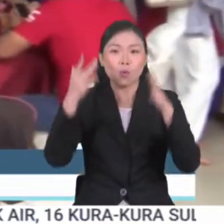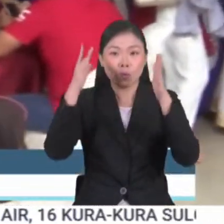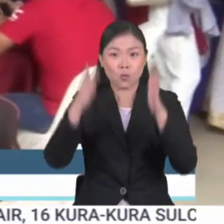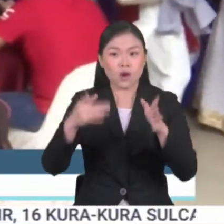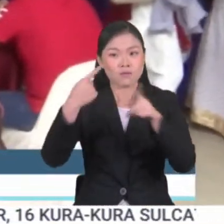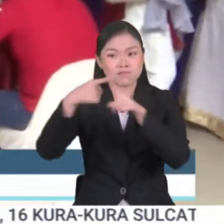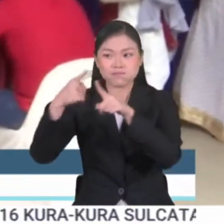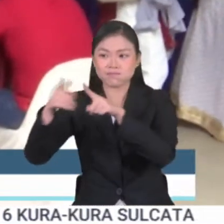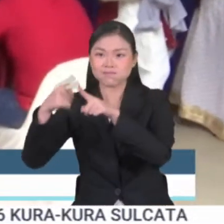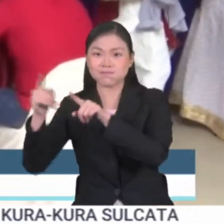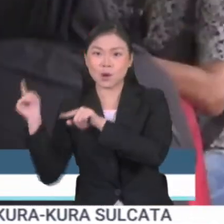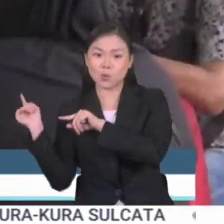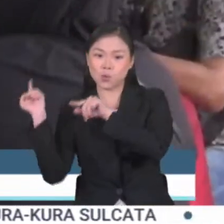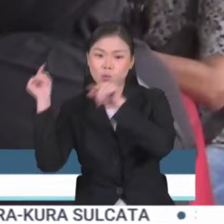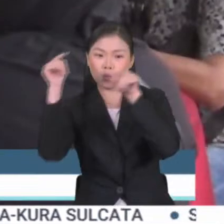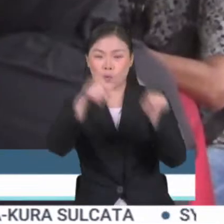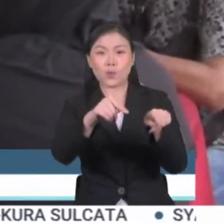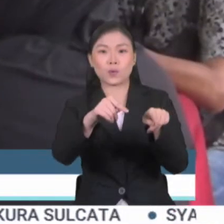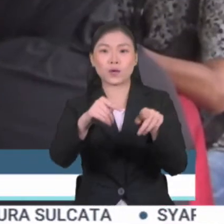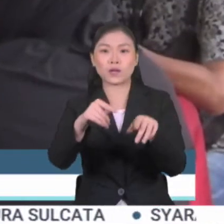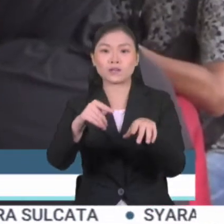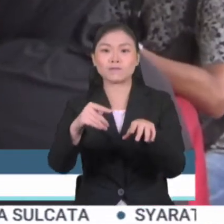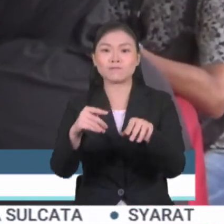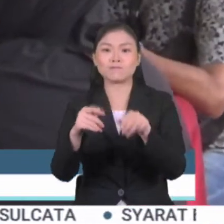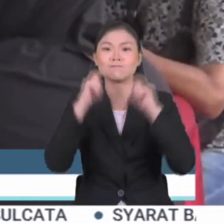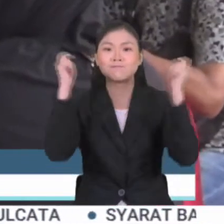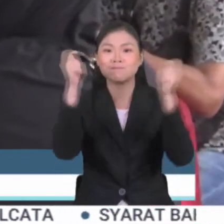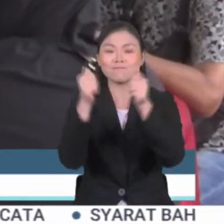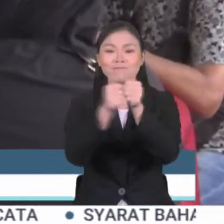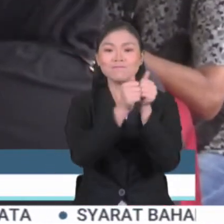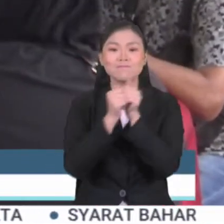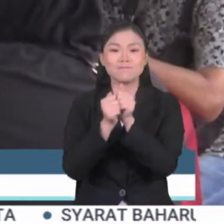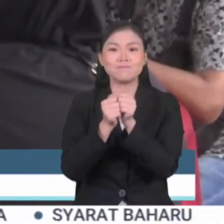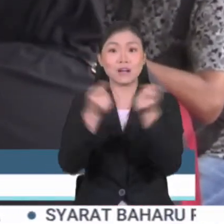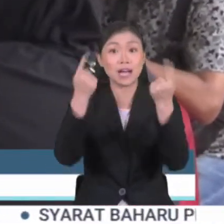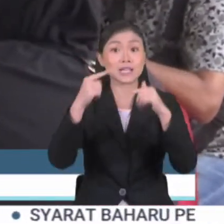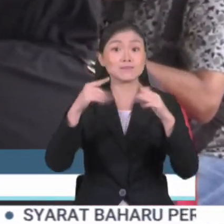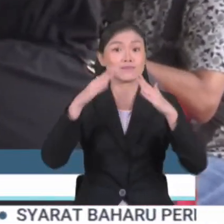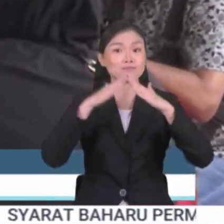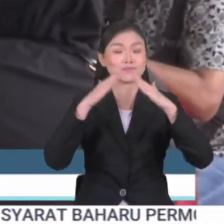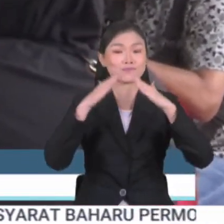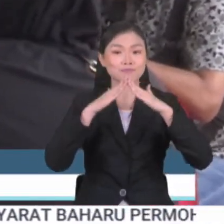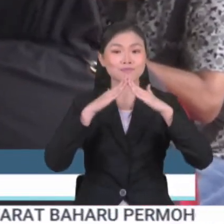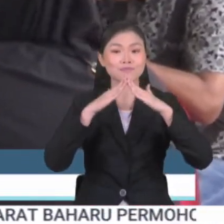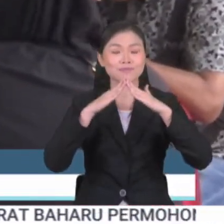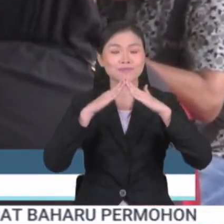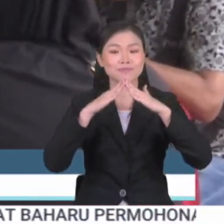Cina, semua bangsa lah. Bila diorang datang ke rumah kita untuk